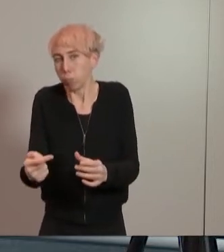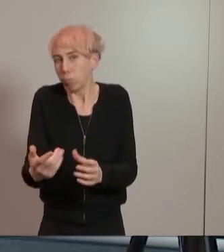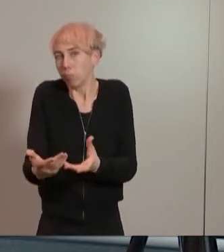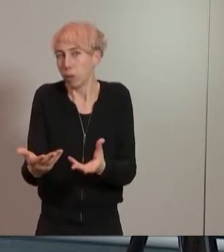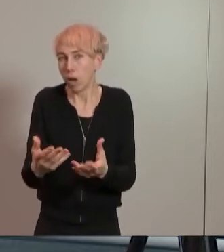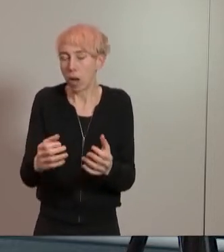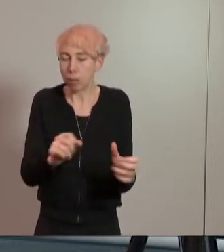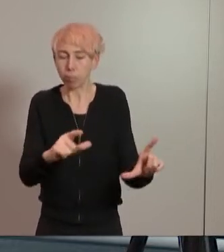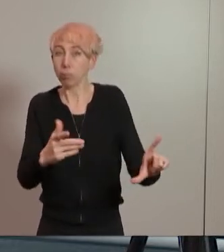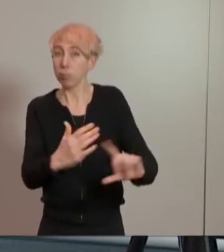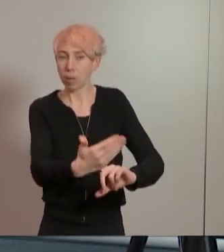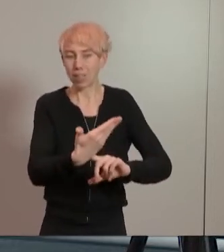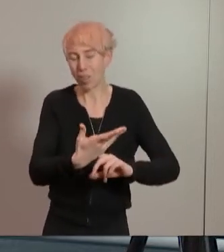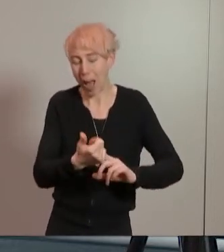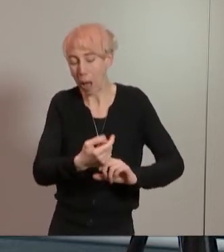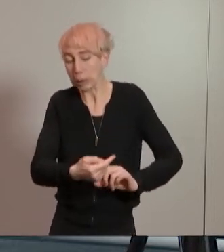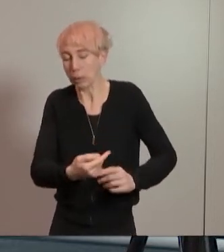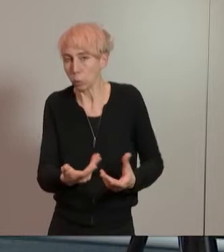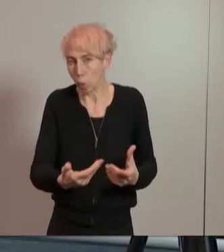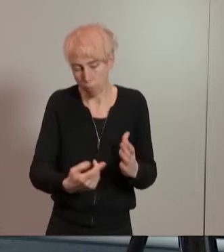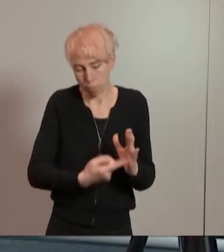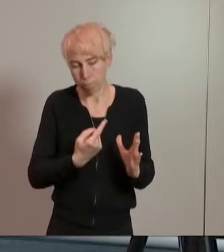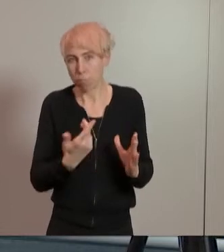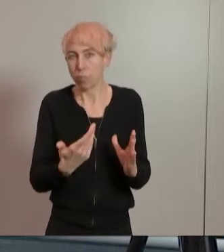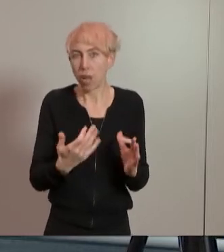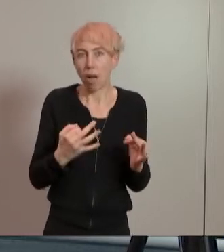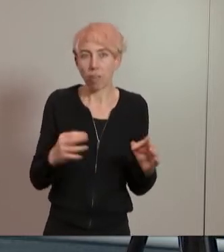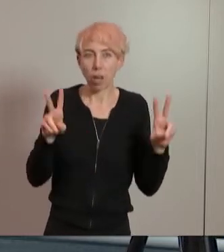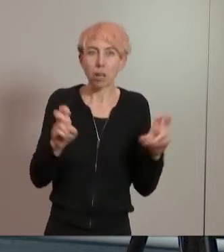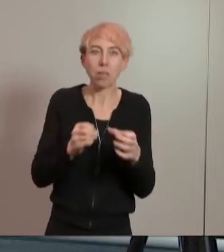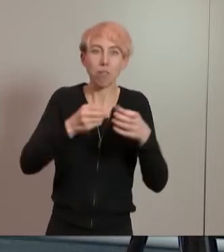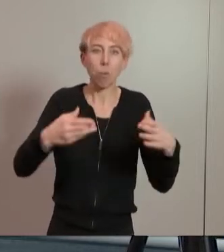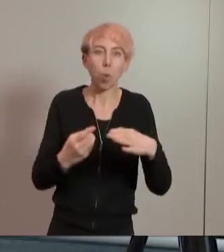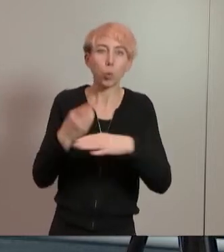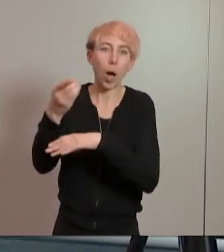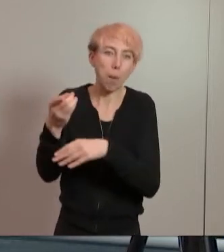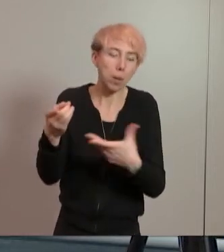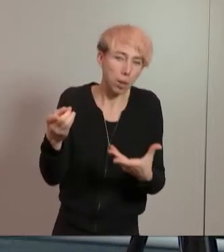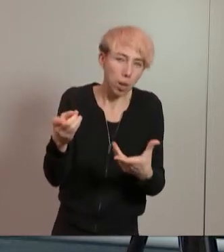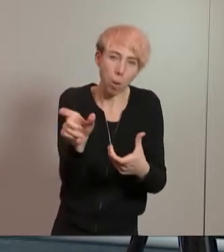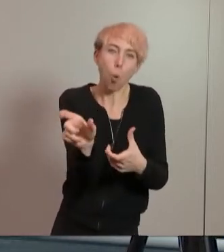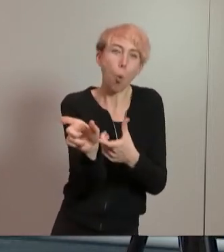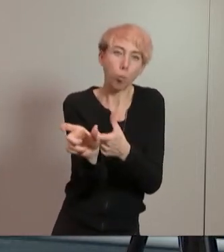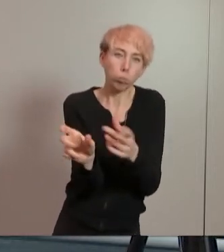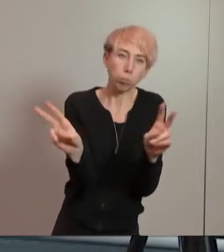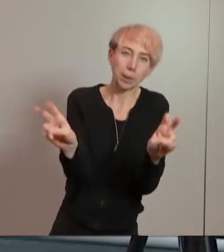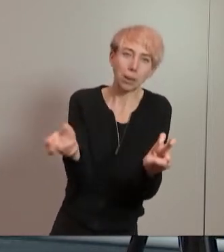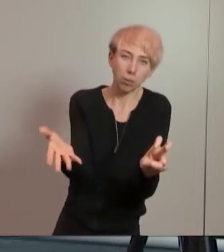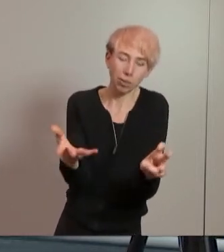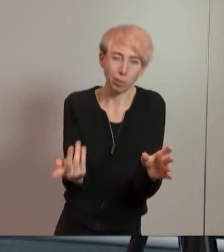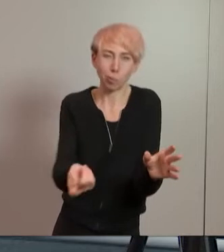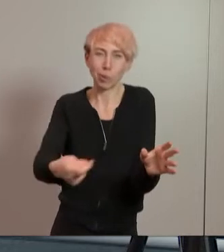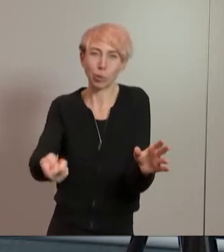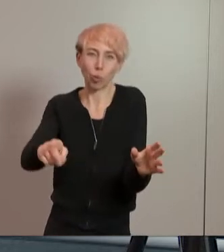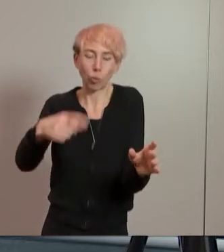dans le slide qui était présenté, c'est que revient la notion de développement durable. Donc forcément, il